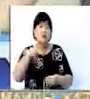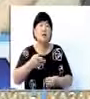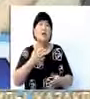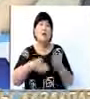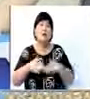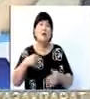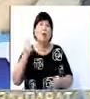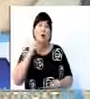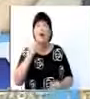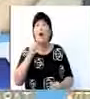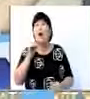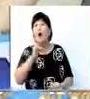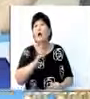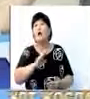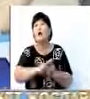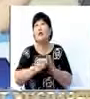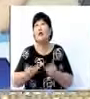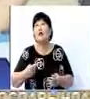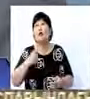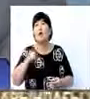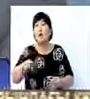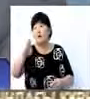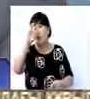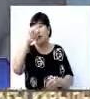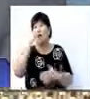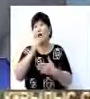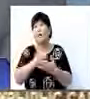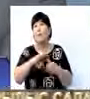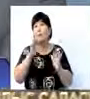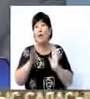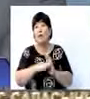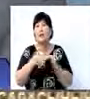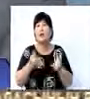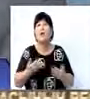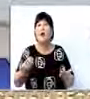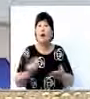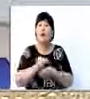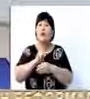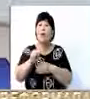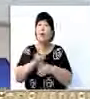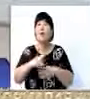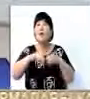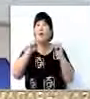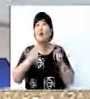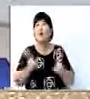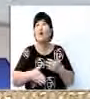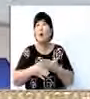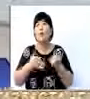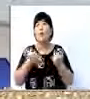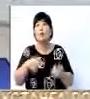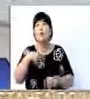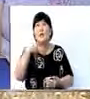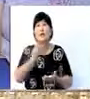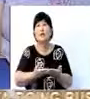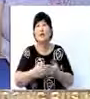отырмын. Аннаның жағдайынан хабардар болған мамандар мемлекеттік бағдарламалар аясында оны қайта оқытып, мамандық алуына қолдау болатындығын